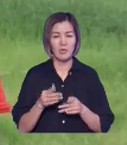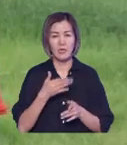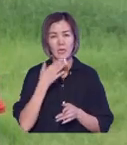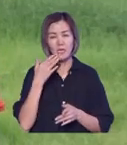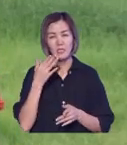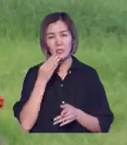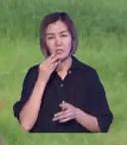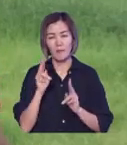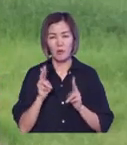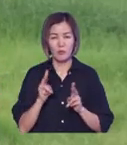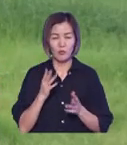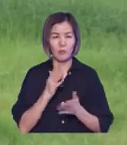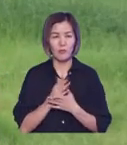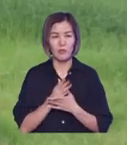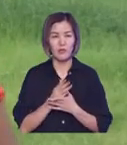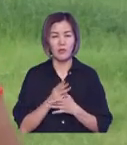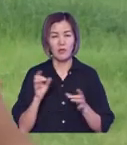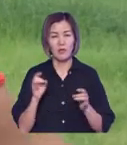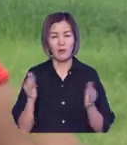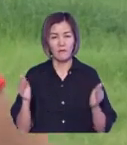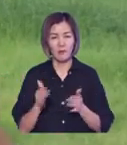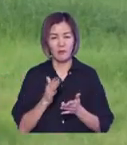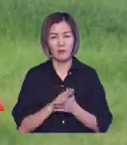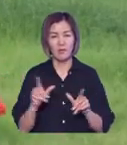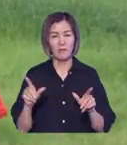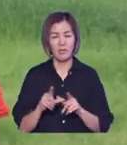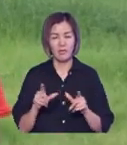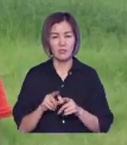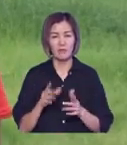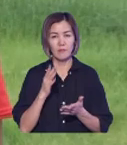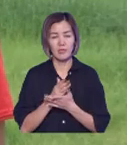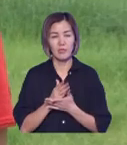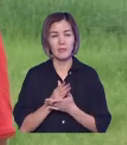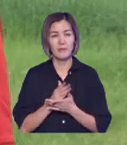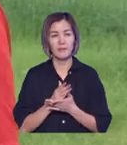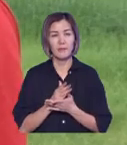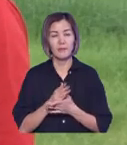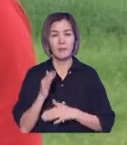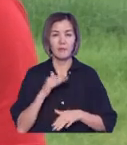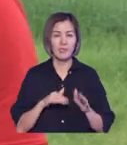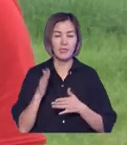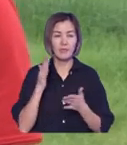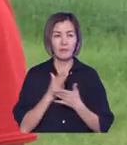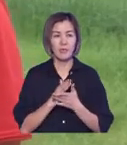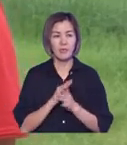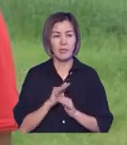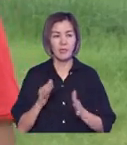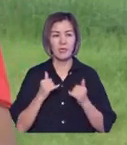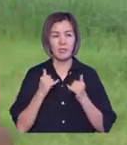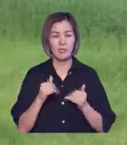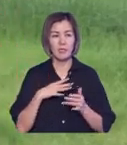бар, кафесі бар, летний киоск, магазиндері бар, бассейн бар, бассейн балаларға